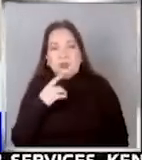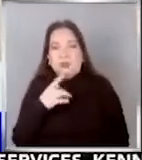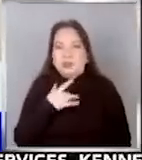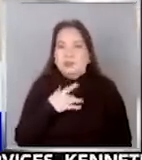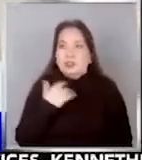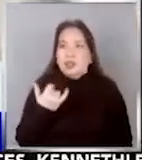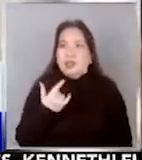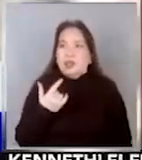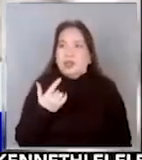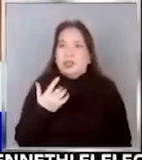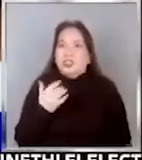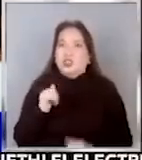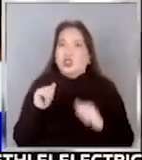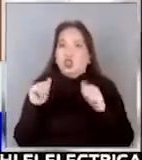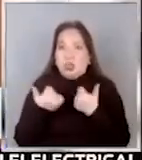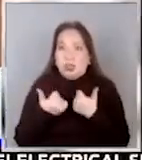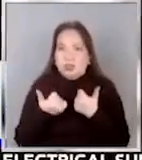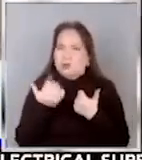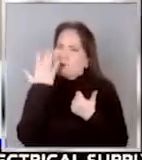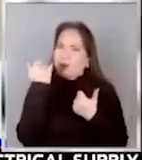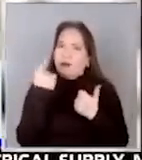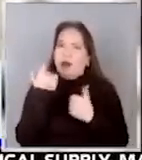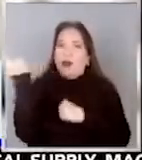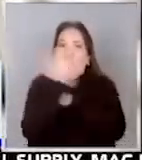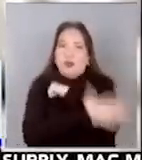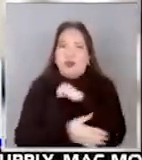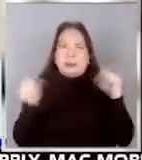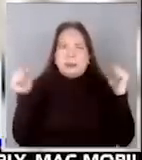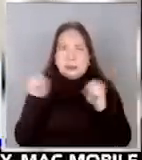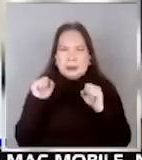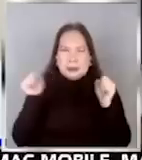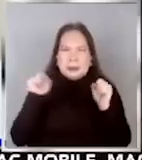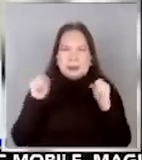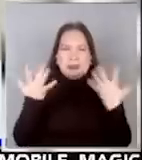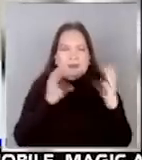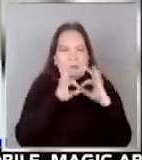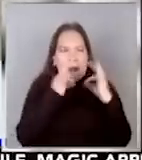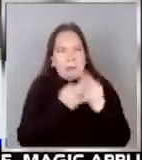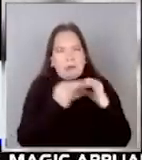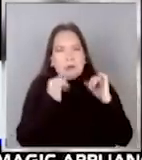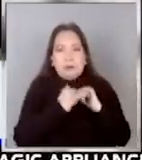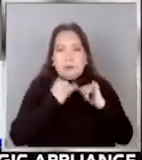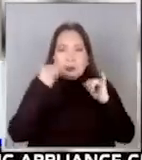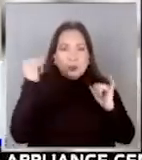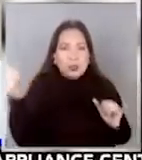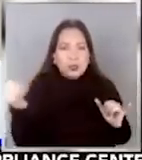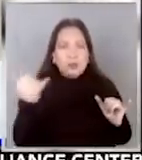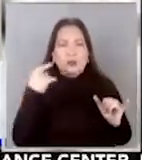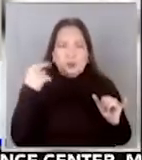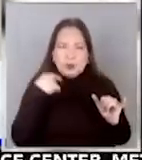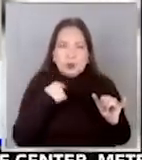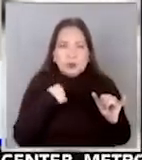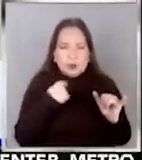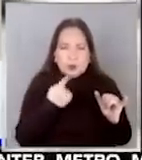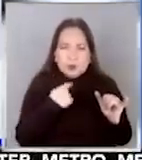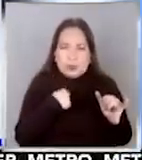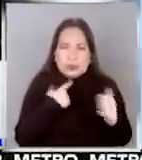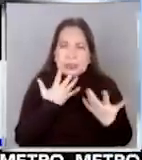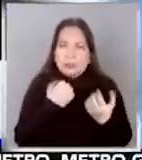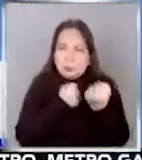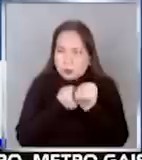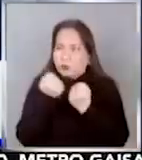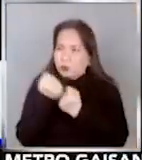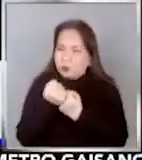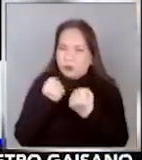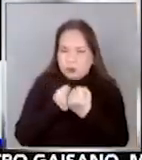because we're shooting abroad. It's gonna be cold there, we're gonna be away from family. So kumbaga kami yung magsisilbing support group ng isa't isa din.